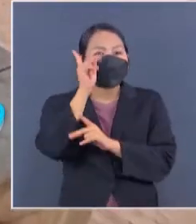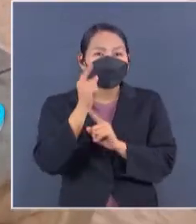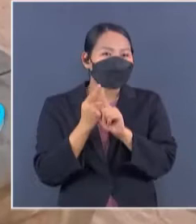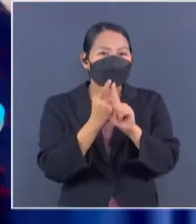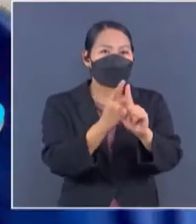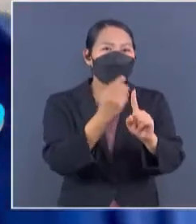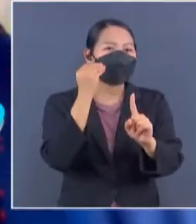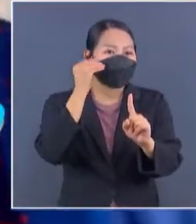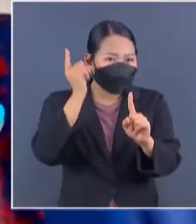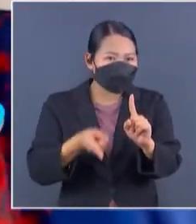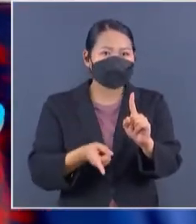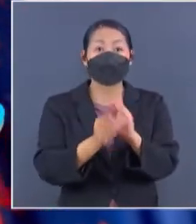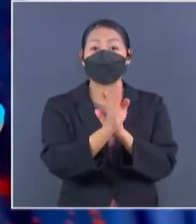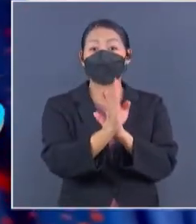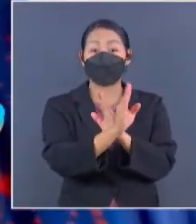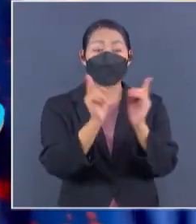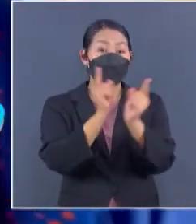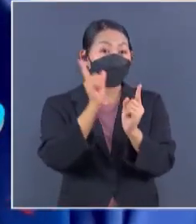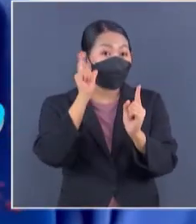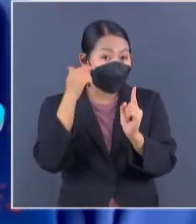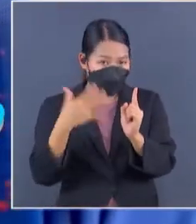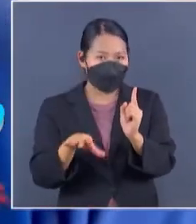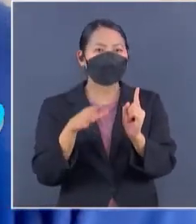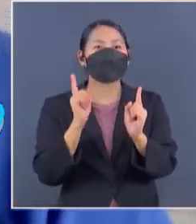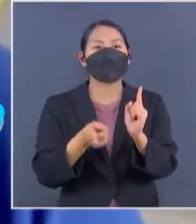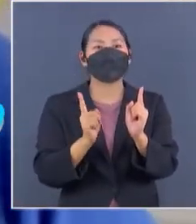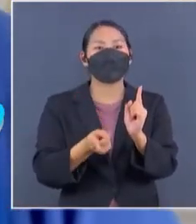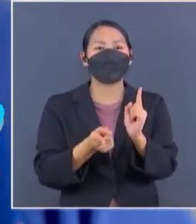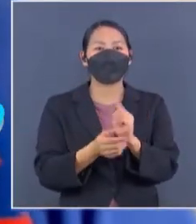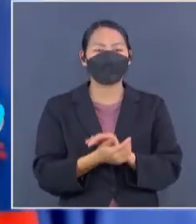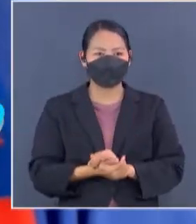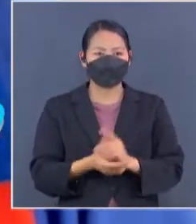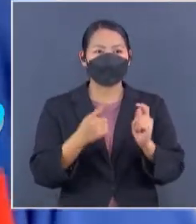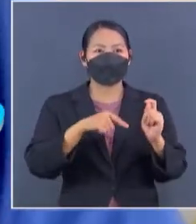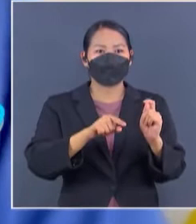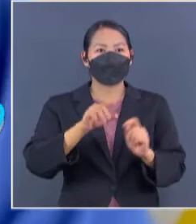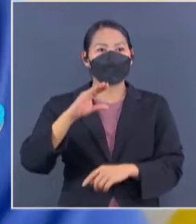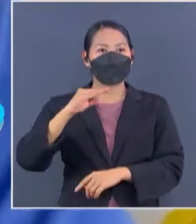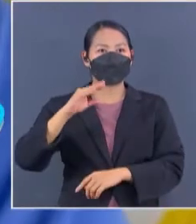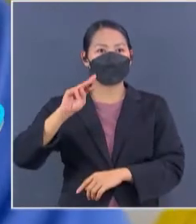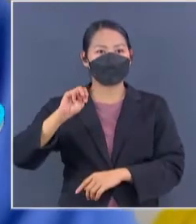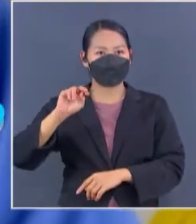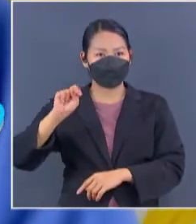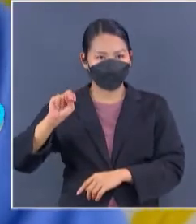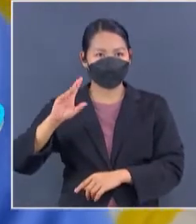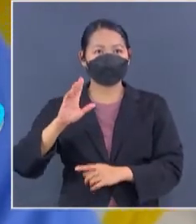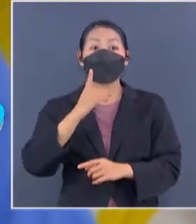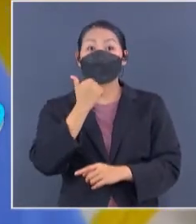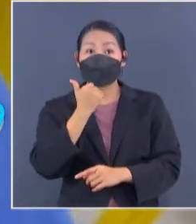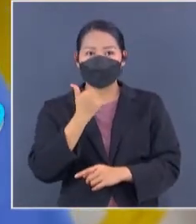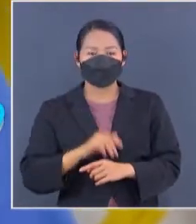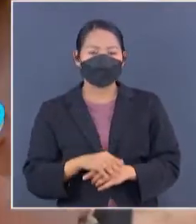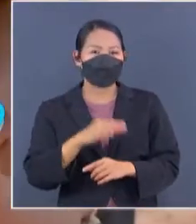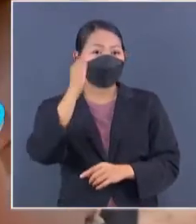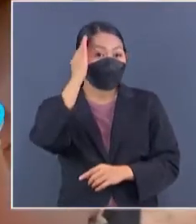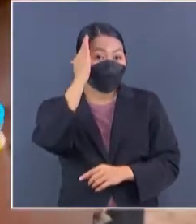ย์ก็แน่นอนครับอยู่ที่อำเภอโนนดินแดงที่บุรีรัมย์นะครับไปพบกับนายสมหมายอายุ35ปีอยู่กับคุณแม่อยู่ครับ